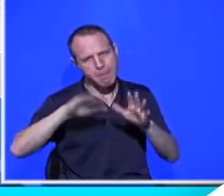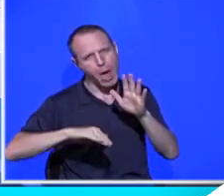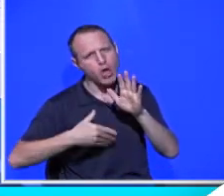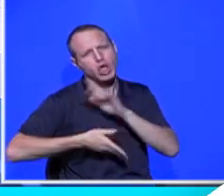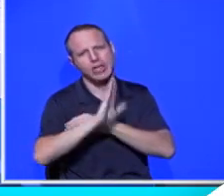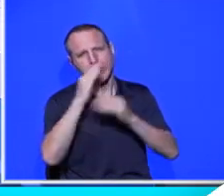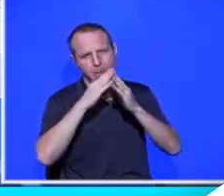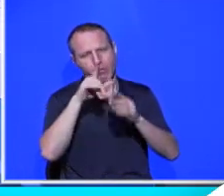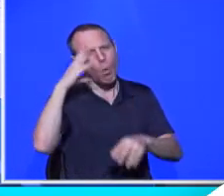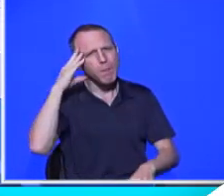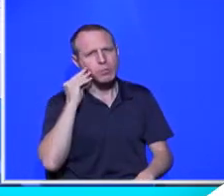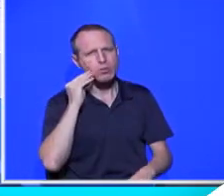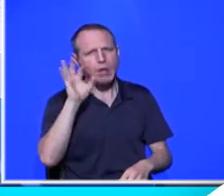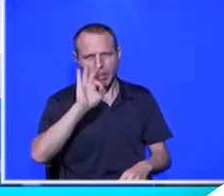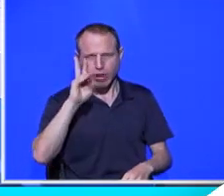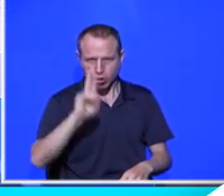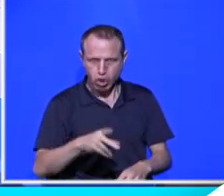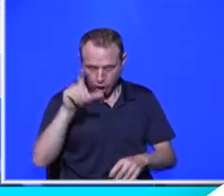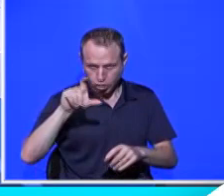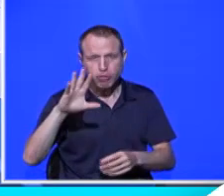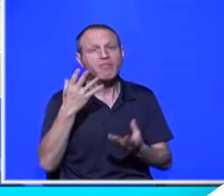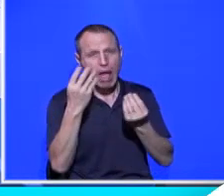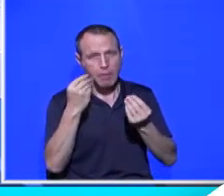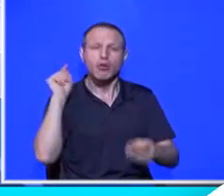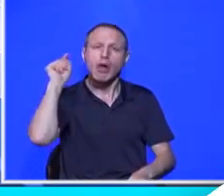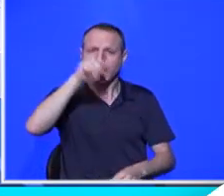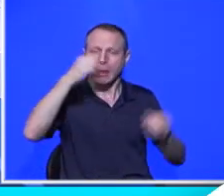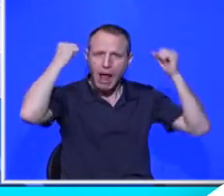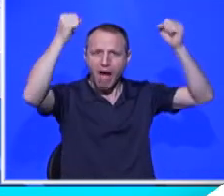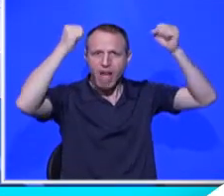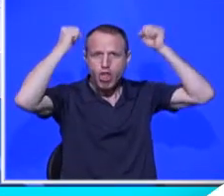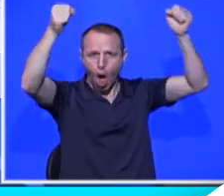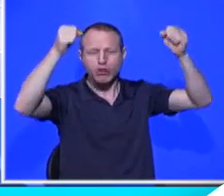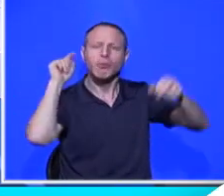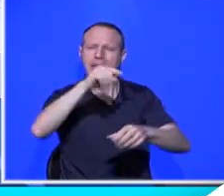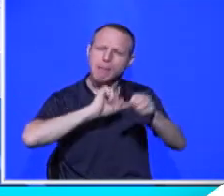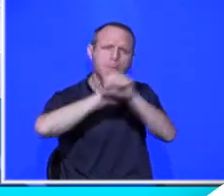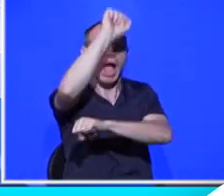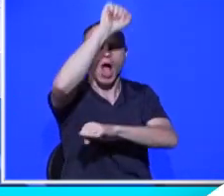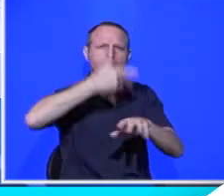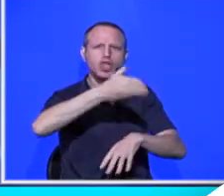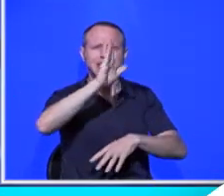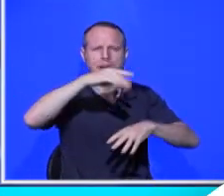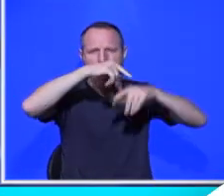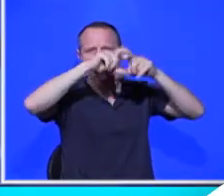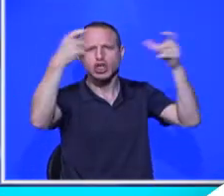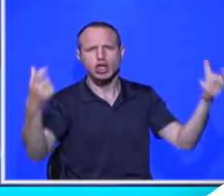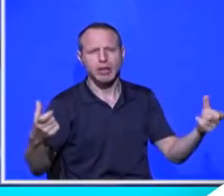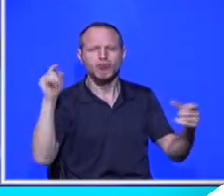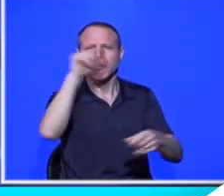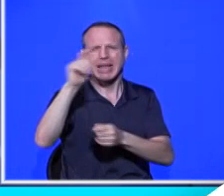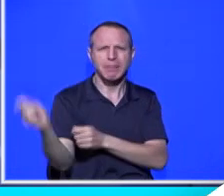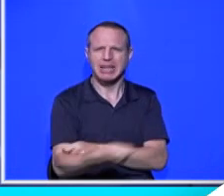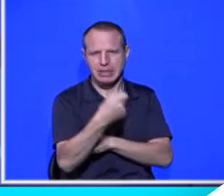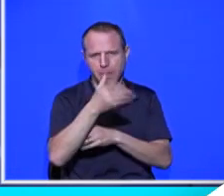והוא מבסוט, אבל זה שיש עדיין אנשים, והרבה, שמגיעים להפגנות, שמגיעים למחאות, שיוצאים לגשרים, שמגיעים לקיסריה,